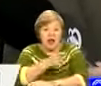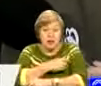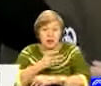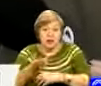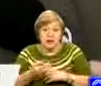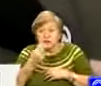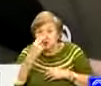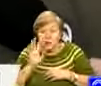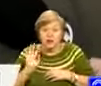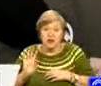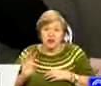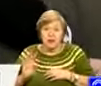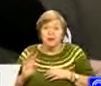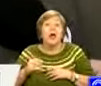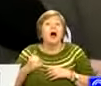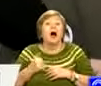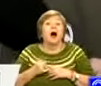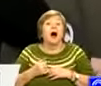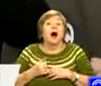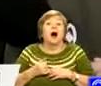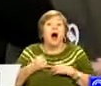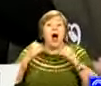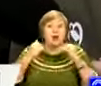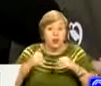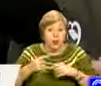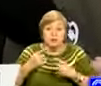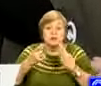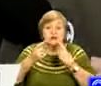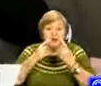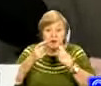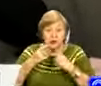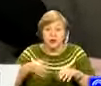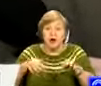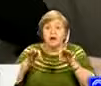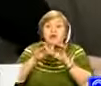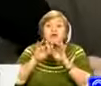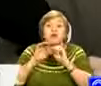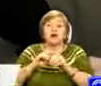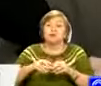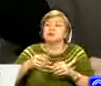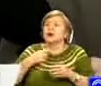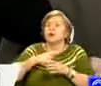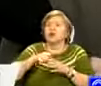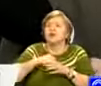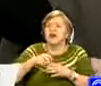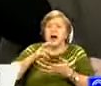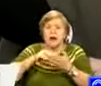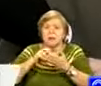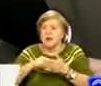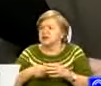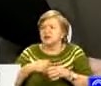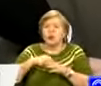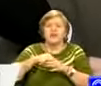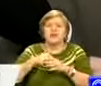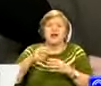termen. Având în vedere că în acest moment se discută reforma pensiilor, reforma salariilor, multe dintre aceste